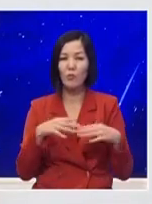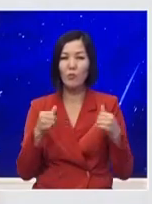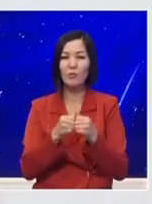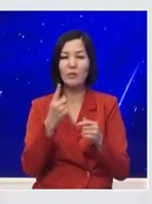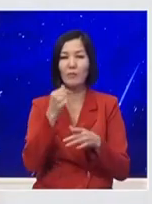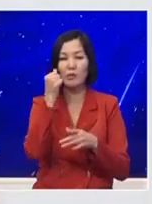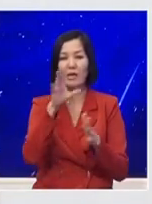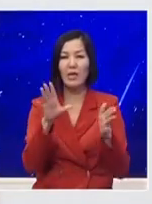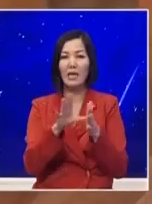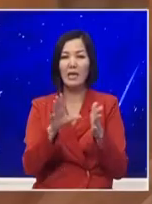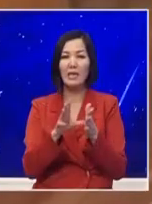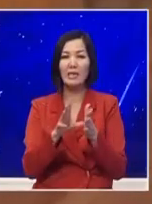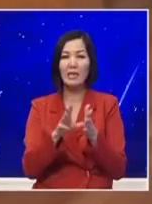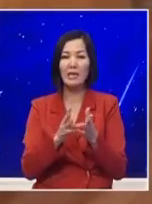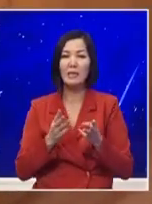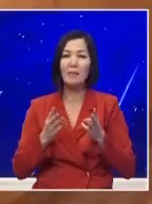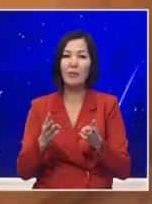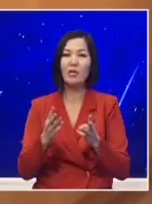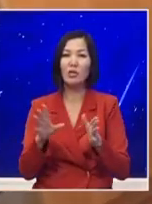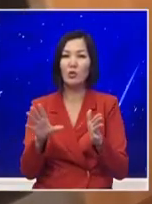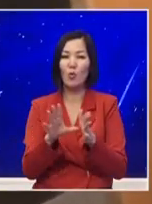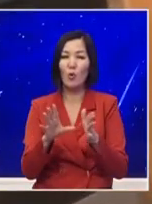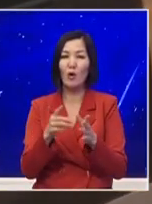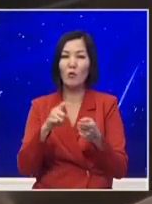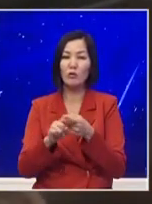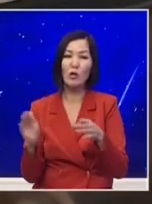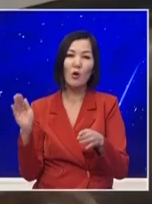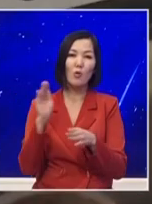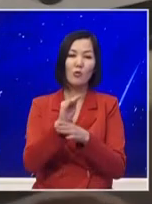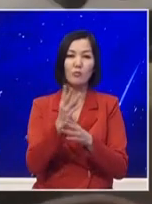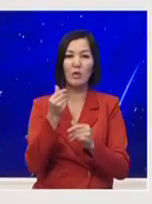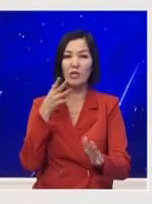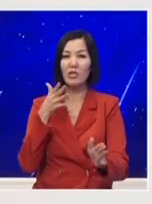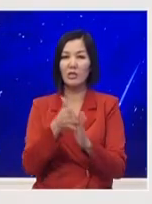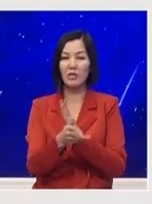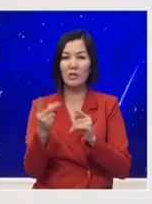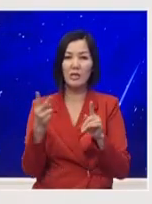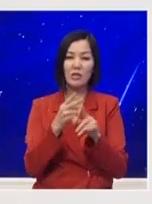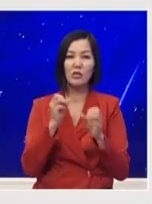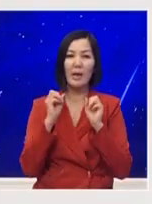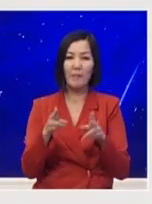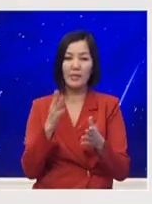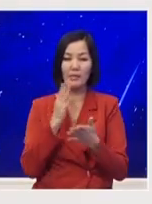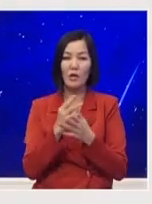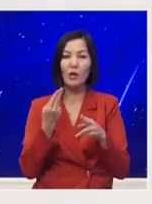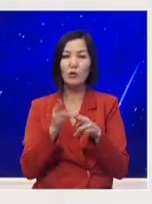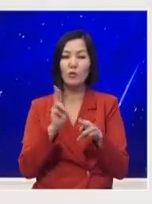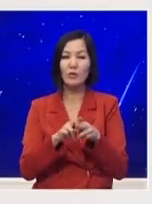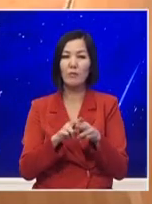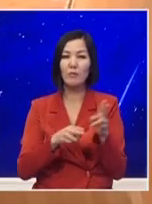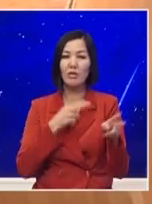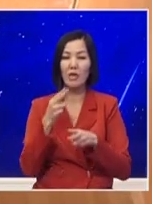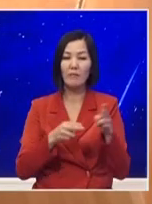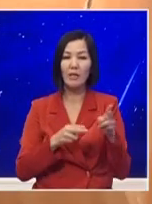бойы электр пештерін қолданады. Бұл біріншіден қосымша қаржылық шығын болса, екіншіден қауіпті. Сол себепті